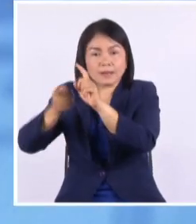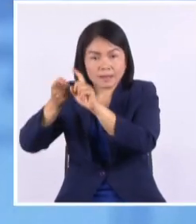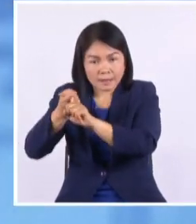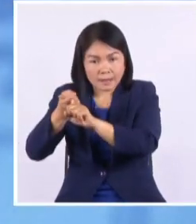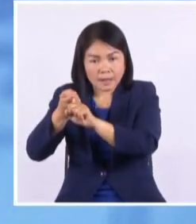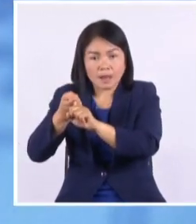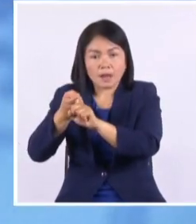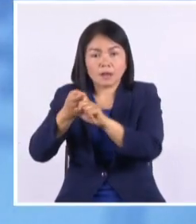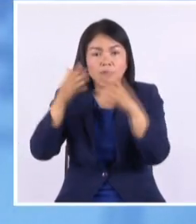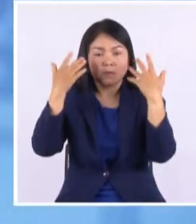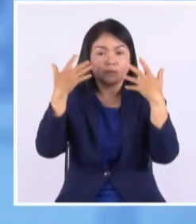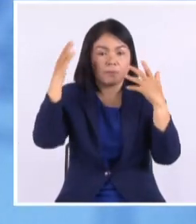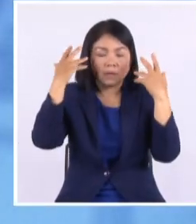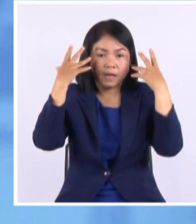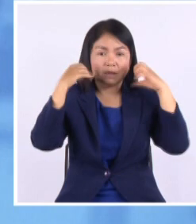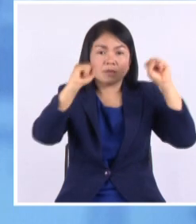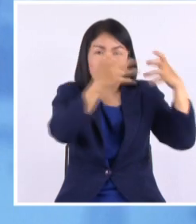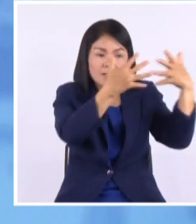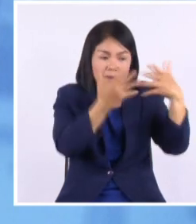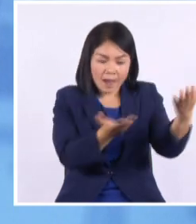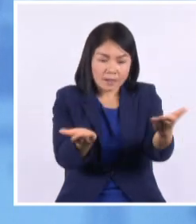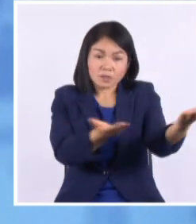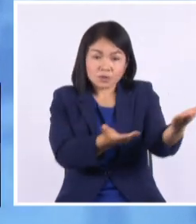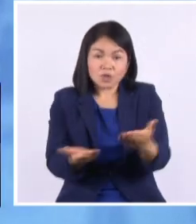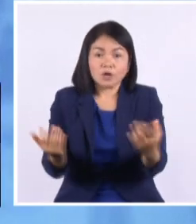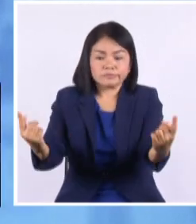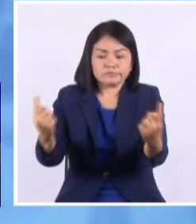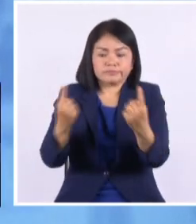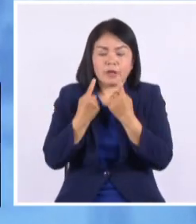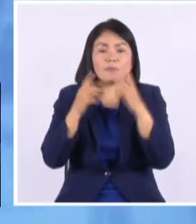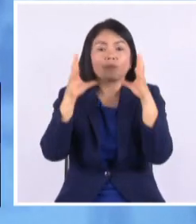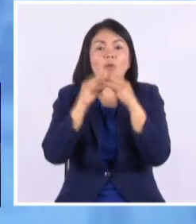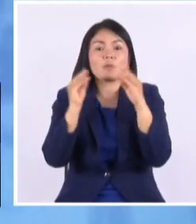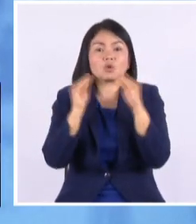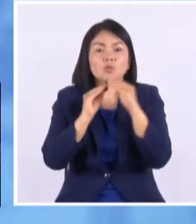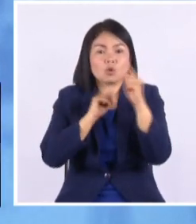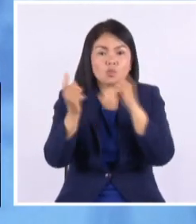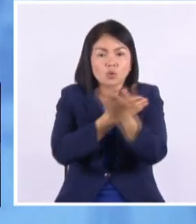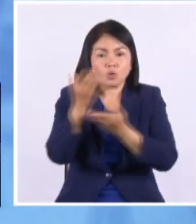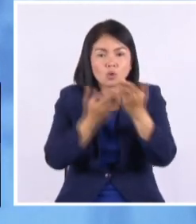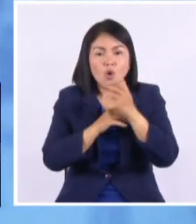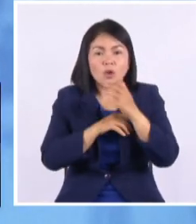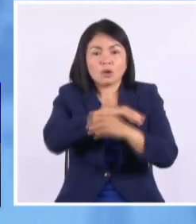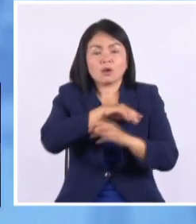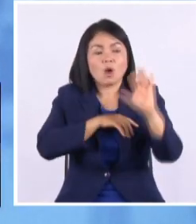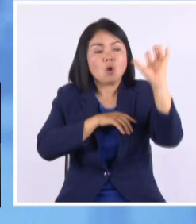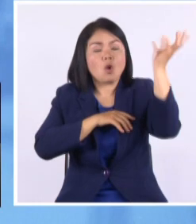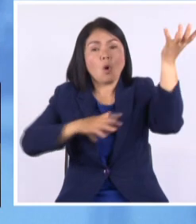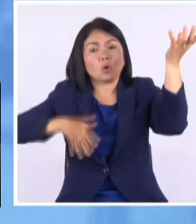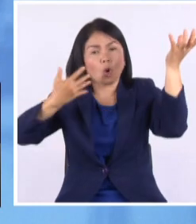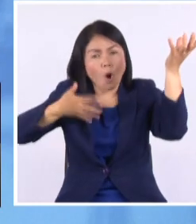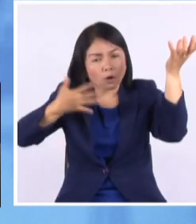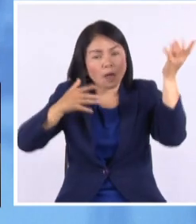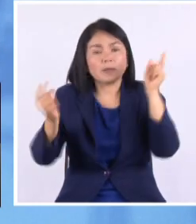นายโจไบเดนปรารถนาบดีสหรัฐเตรียมเข้าร่วมประชุมสุดยอดโลกร้อนนะครับที่จัดขึ้นโดยสหรัฐถือเป็นการ